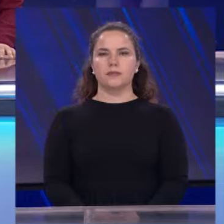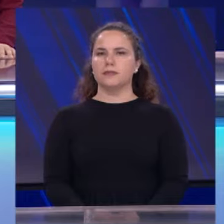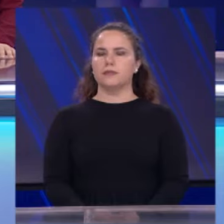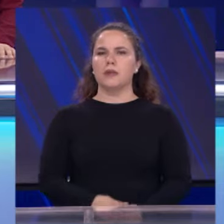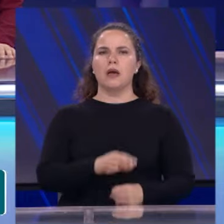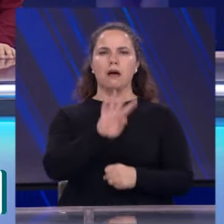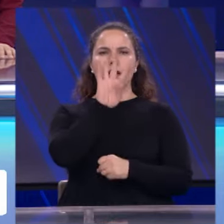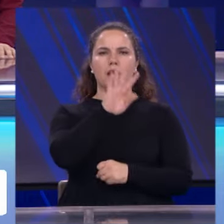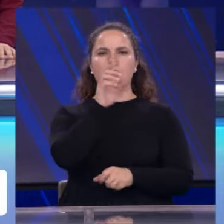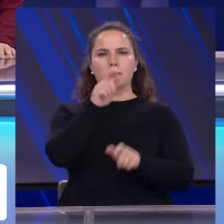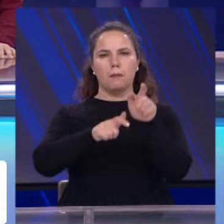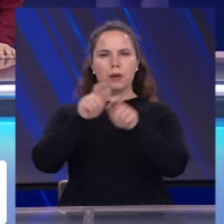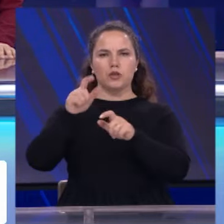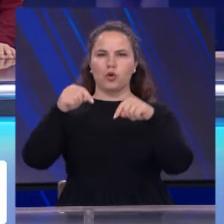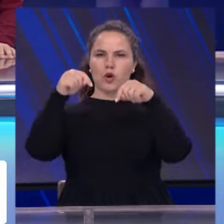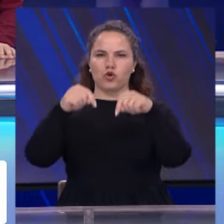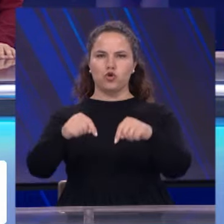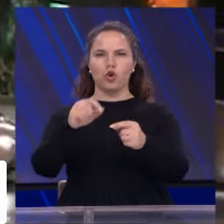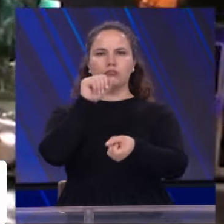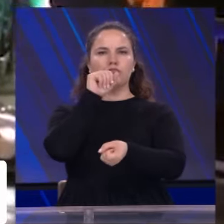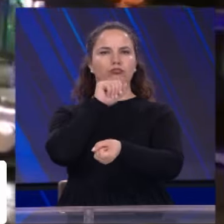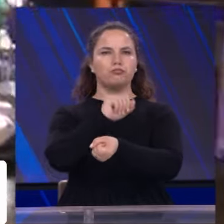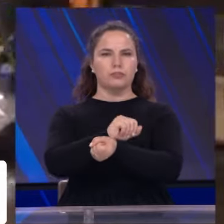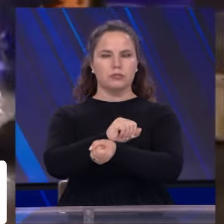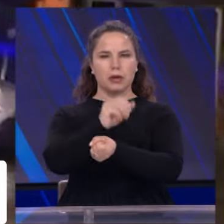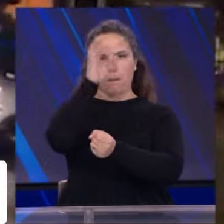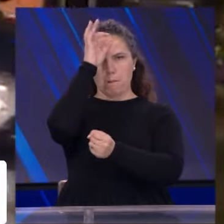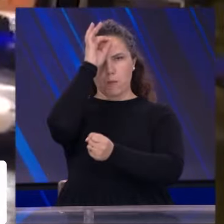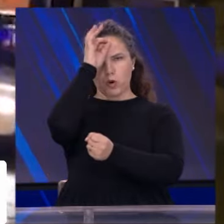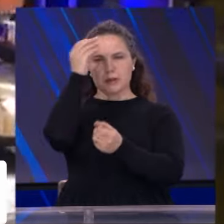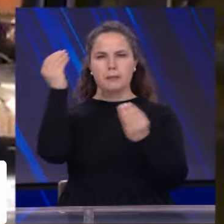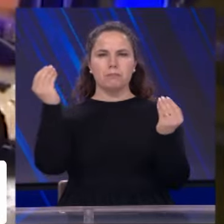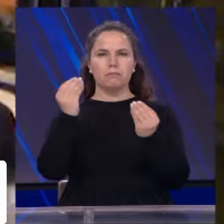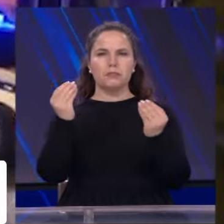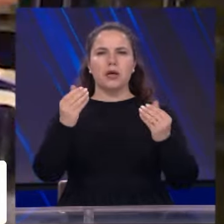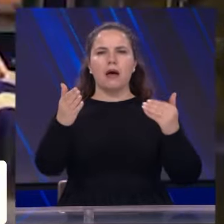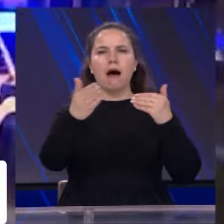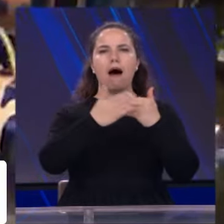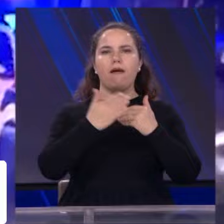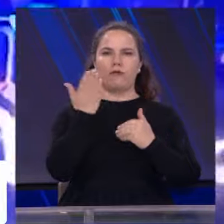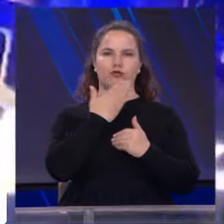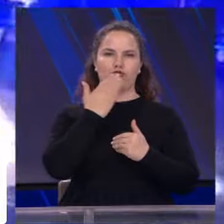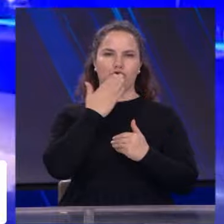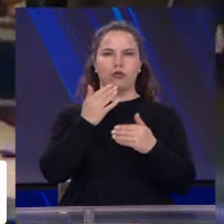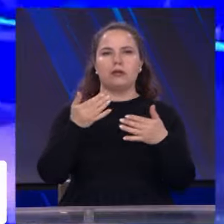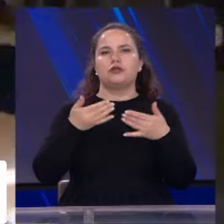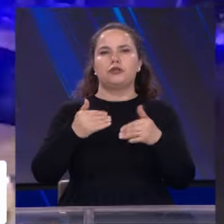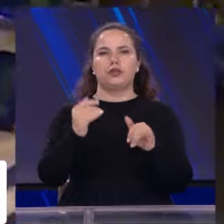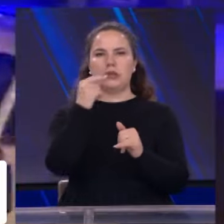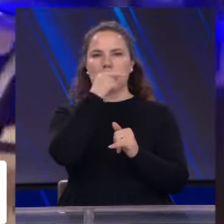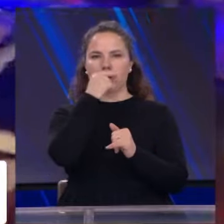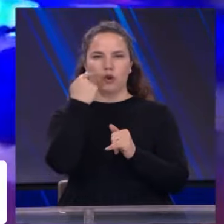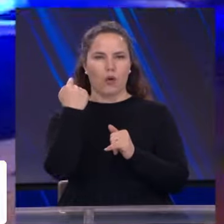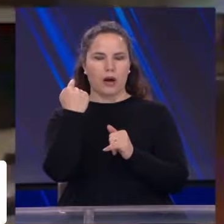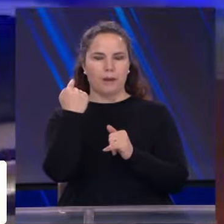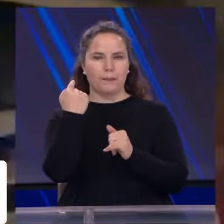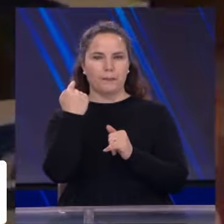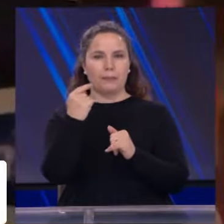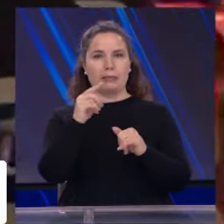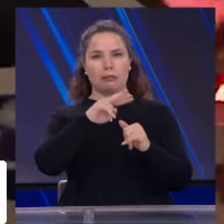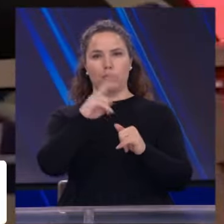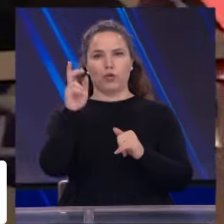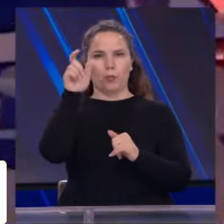Katër persona ranë në prangat e policisë pasi shisnin lëndë narkotike pranë shkollave, po ashtu dy të tjerë u procetuan në gjendje të